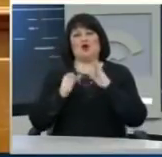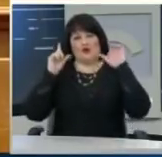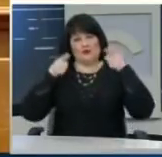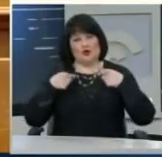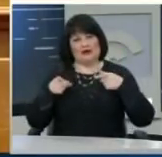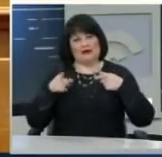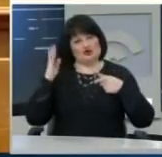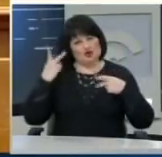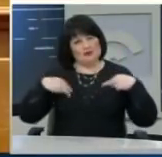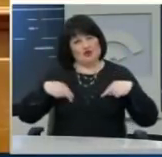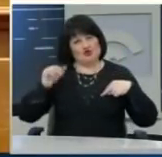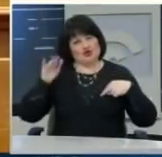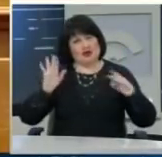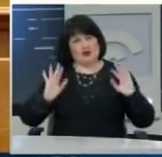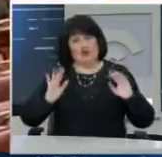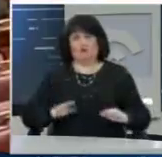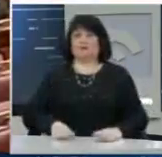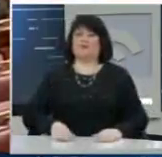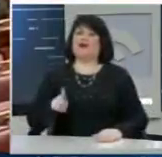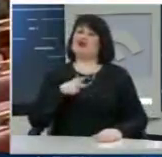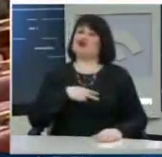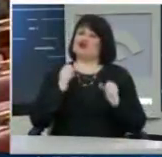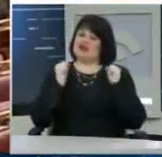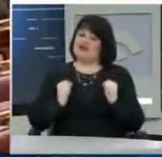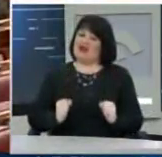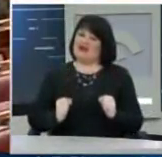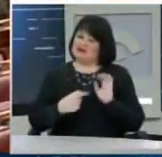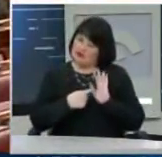Δημοκρατίας. Σε σωστή βάση.